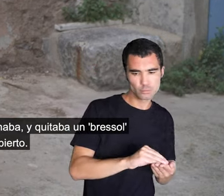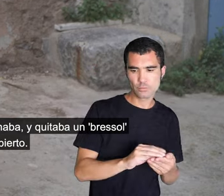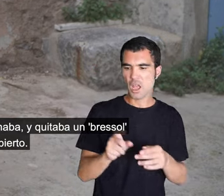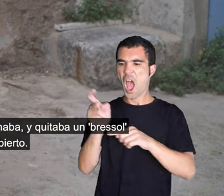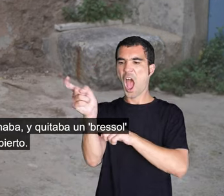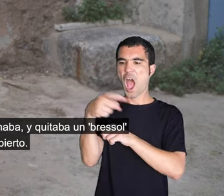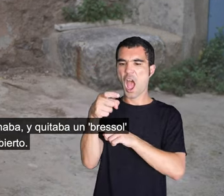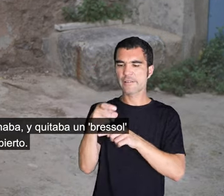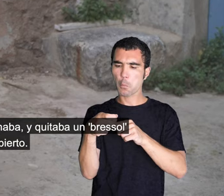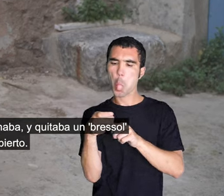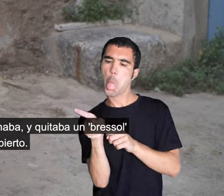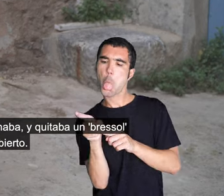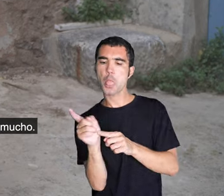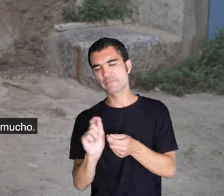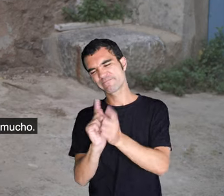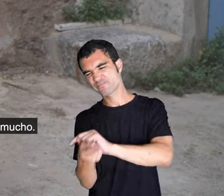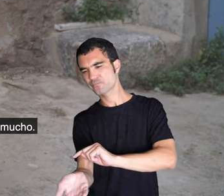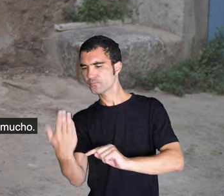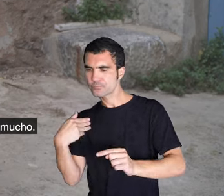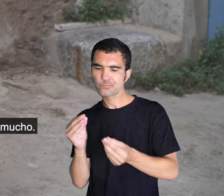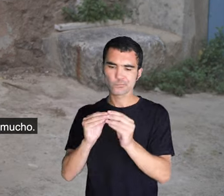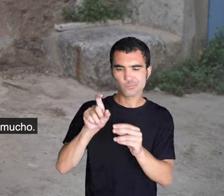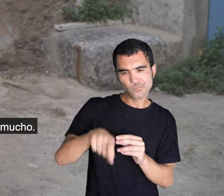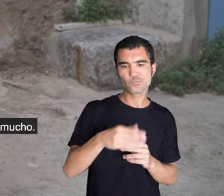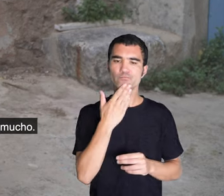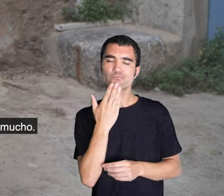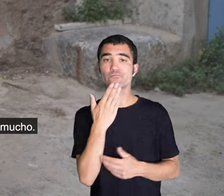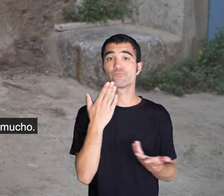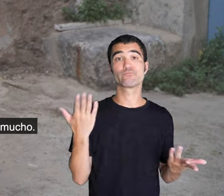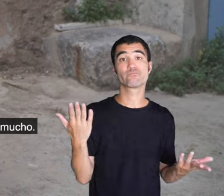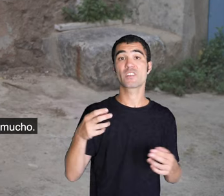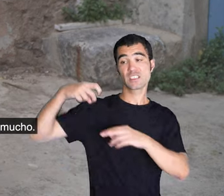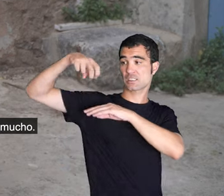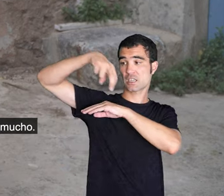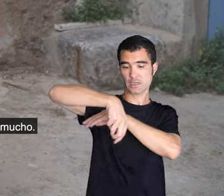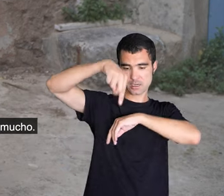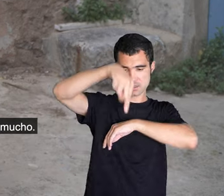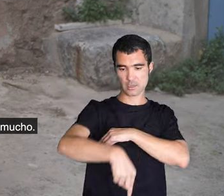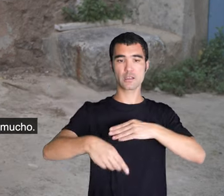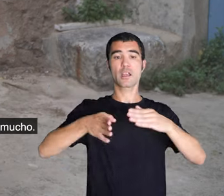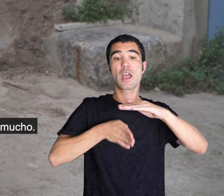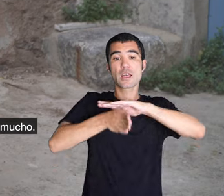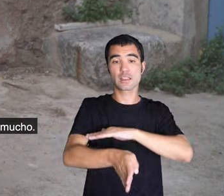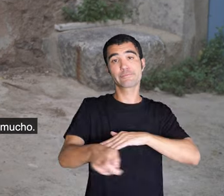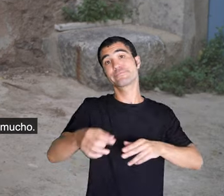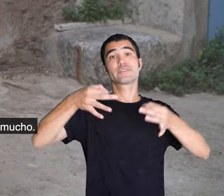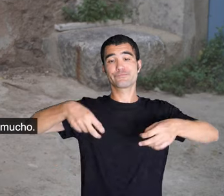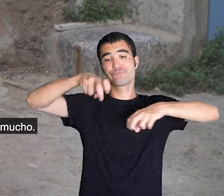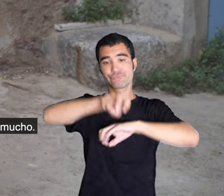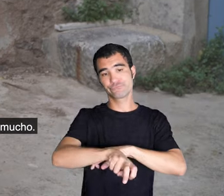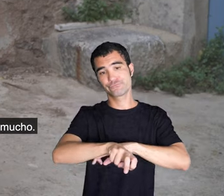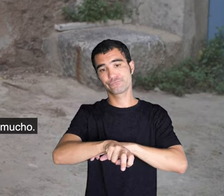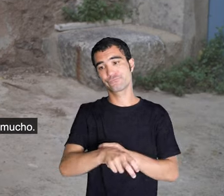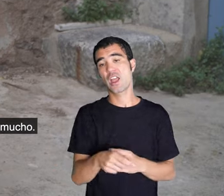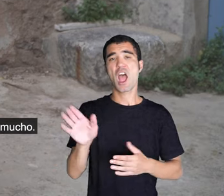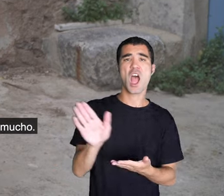perquè estava un poc obert, tot això. I estava baix de l'escala, a l'entrada de casa nostra. I tot el temps amb una...